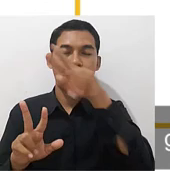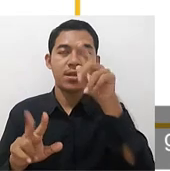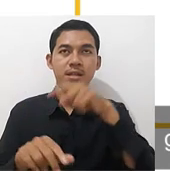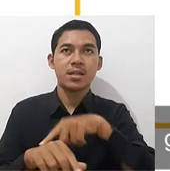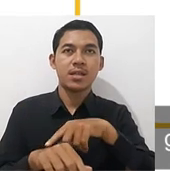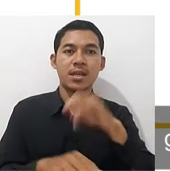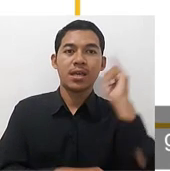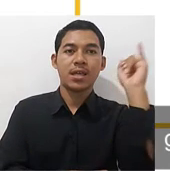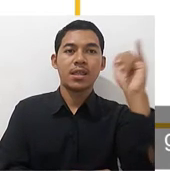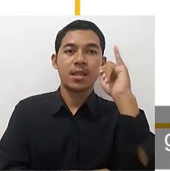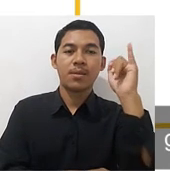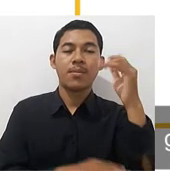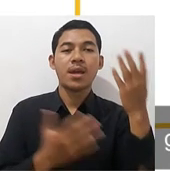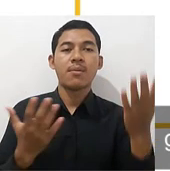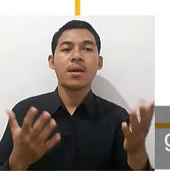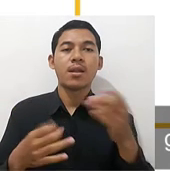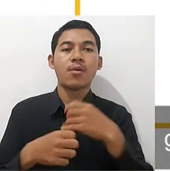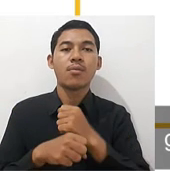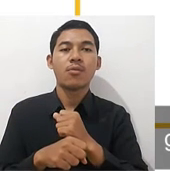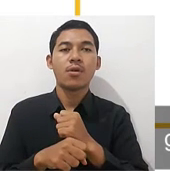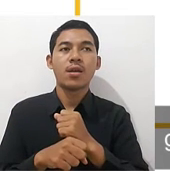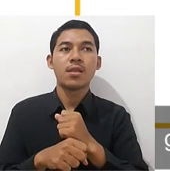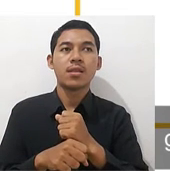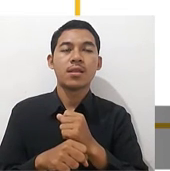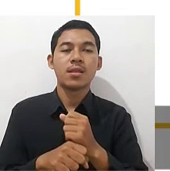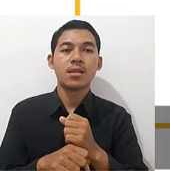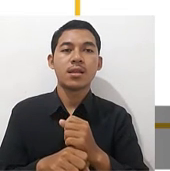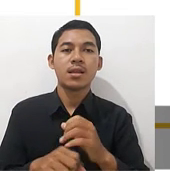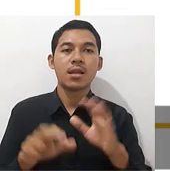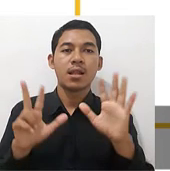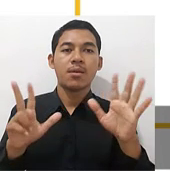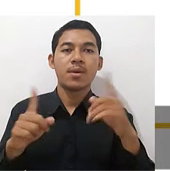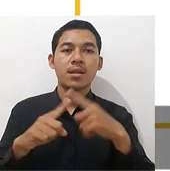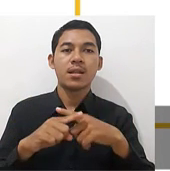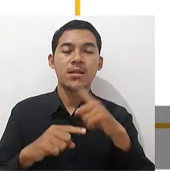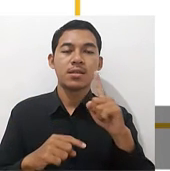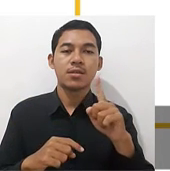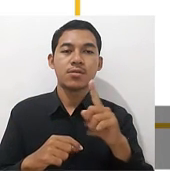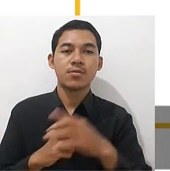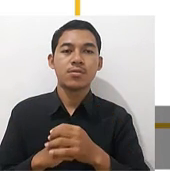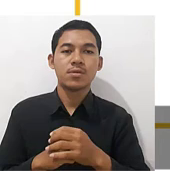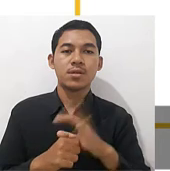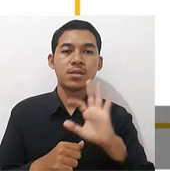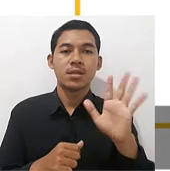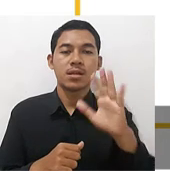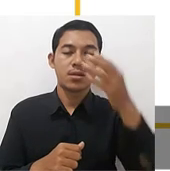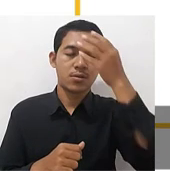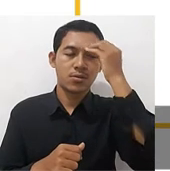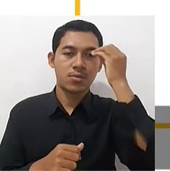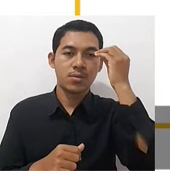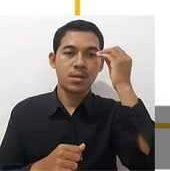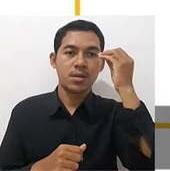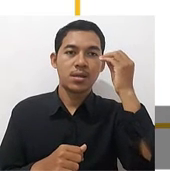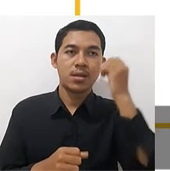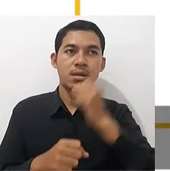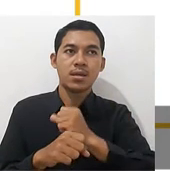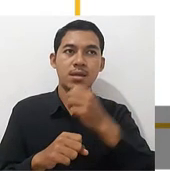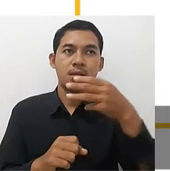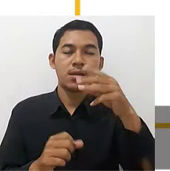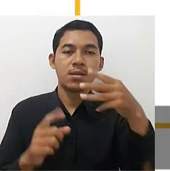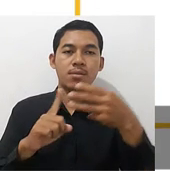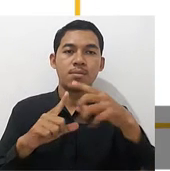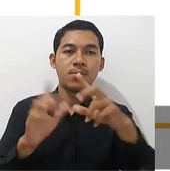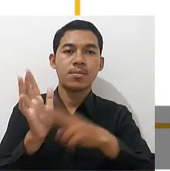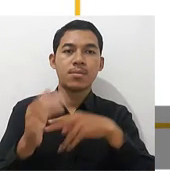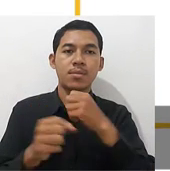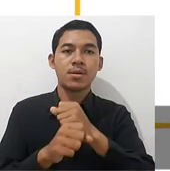cara membuat gerbang logika multiplexer 8 tuan atau 8 kali 1. Nah, jangan lupa dimodelkan gerbang logikanya ke